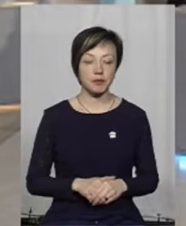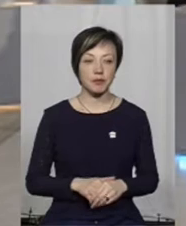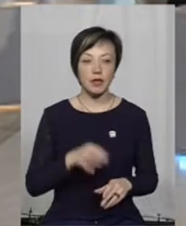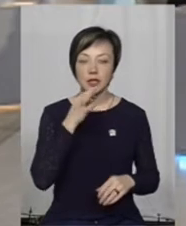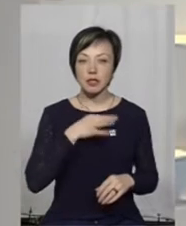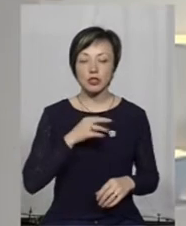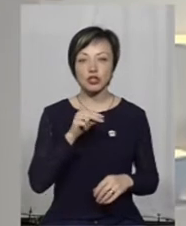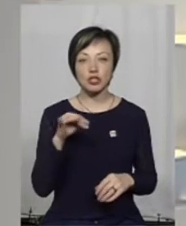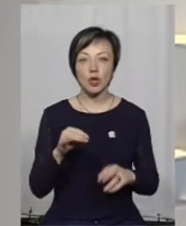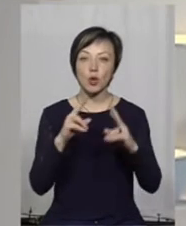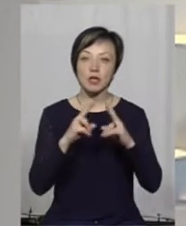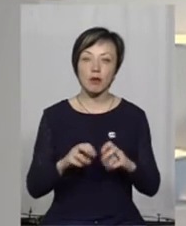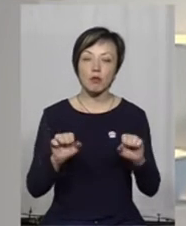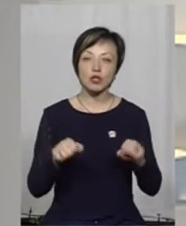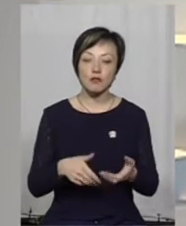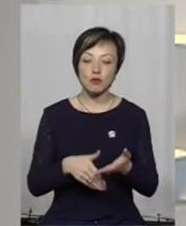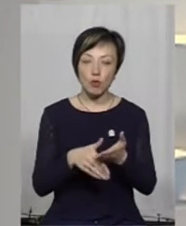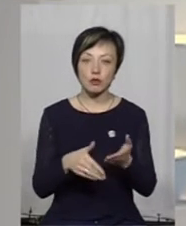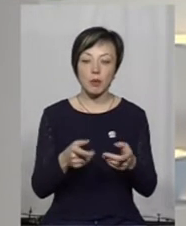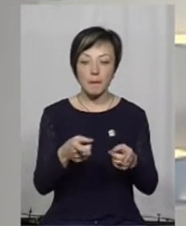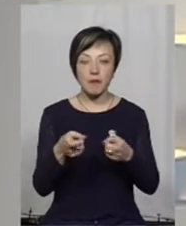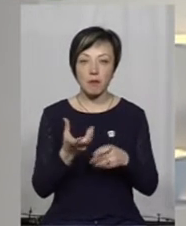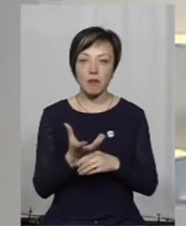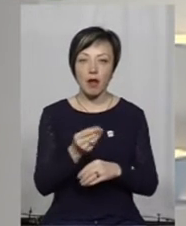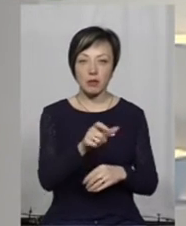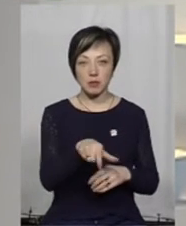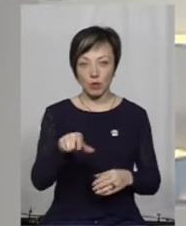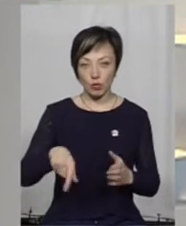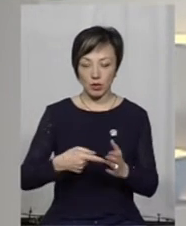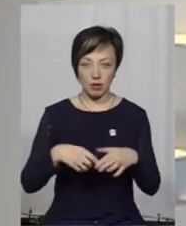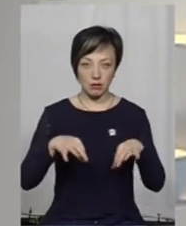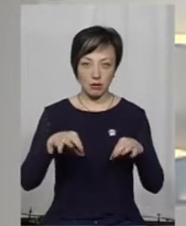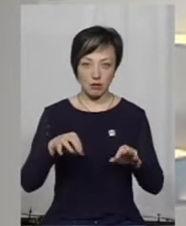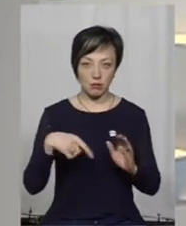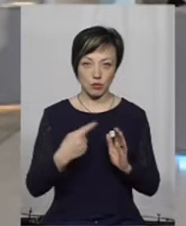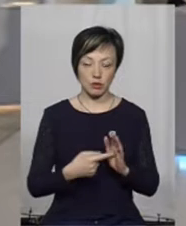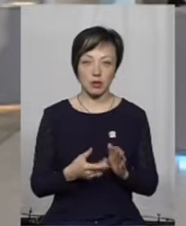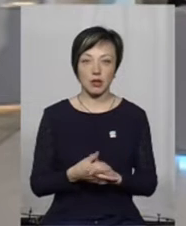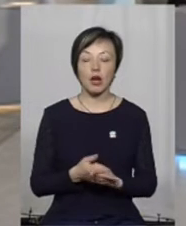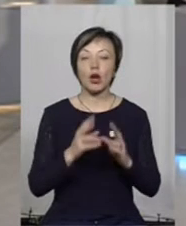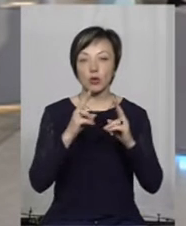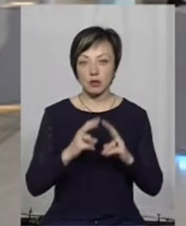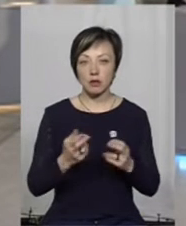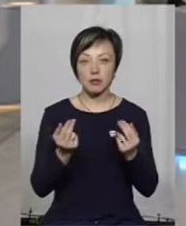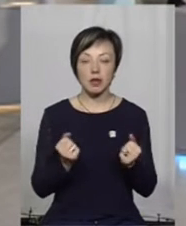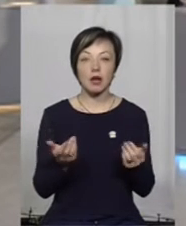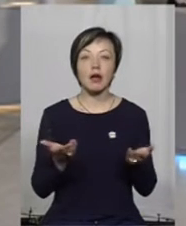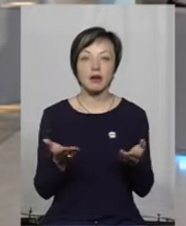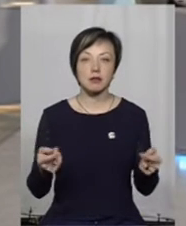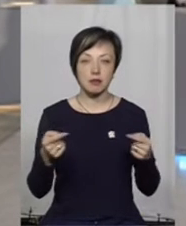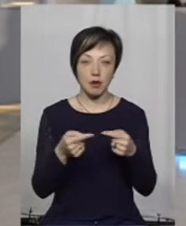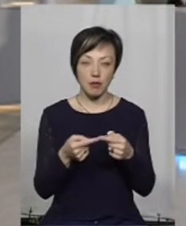Скажіть, чи розглядаєте, можливо, якісь способи приваблення платних пасажирів у комунальний транспорт? Ну, розглядаємо. А які